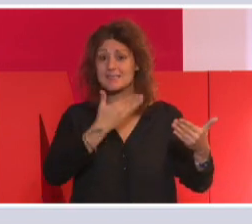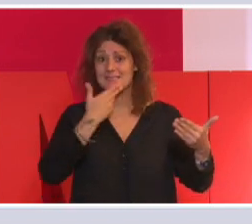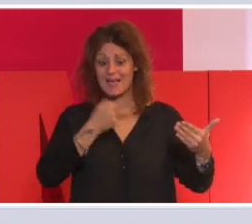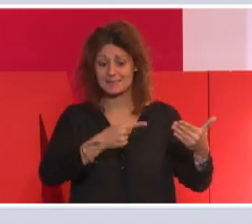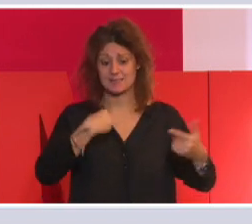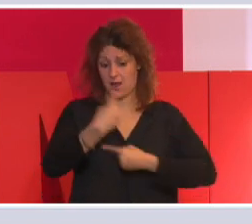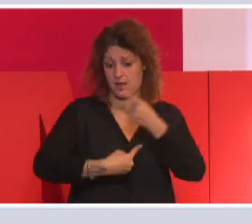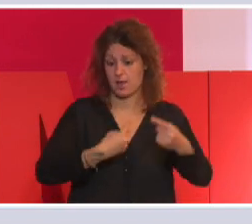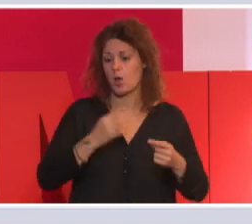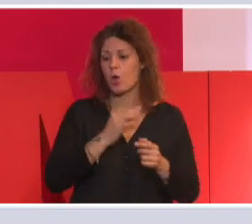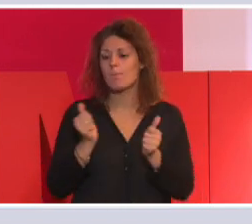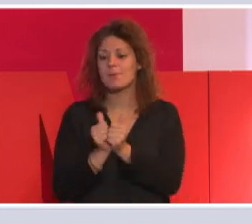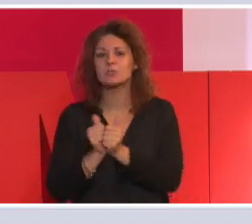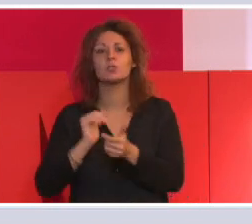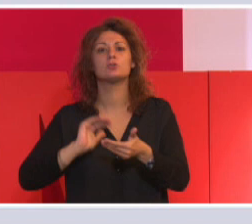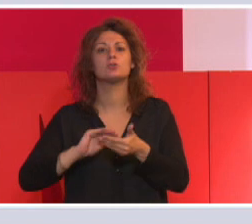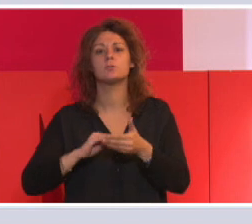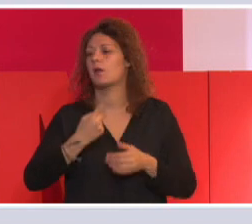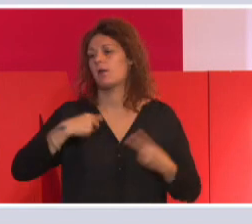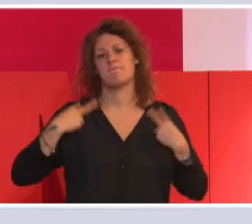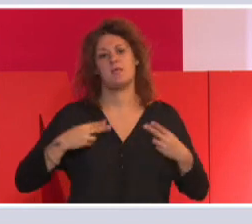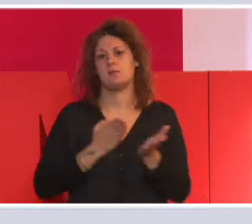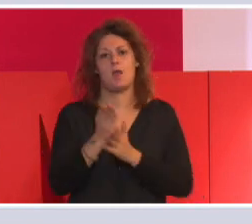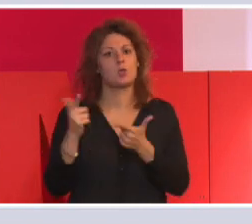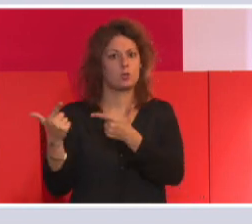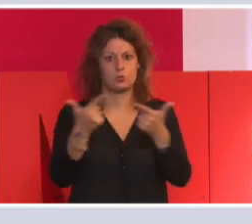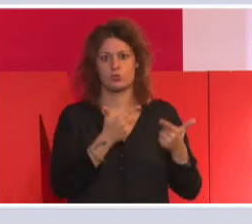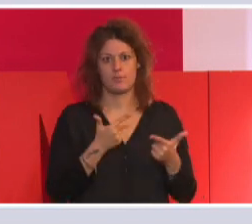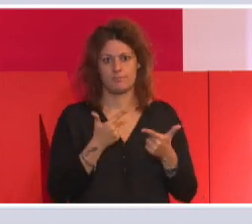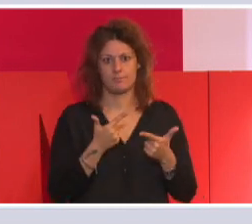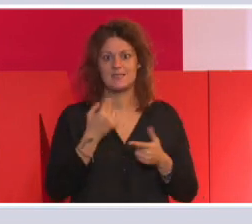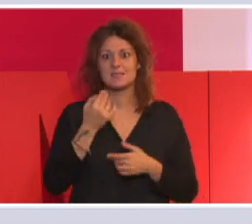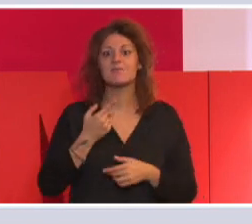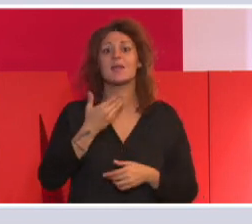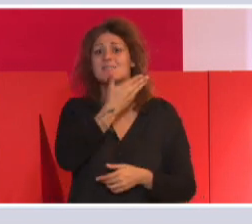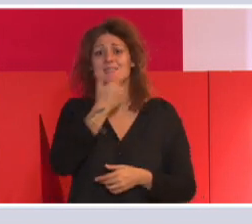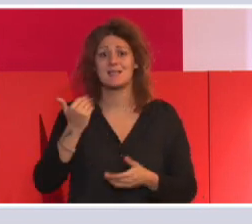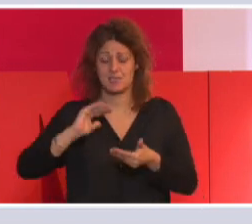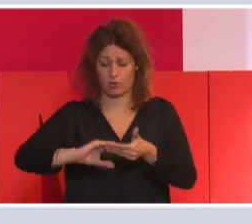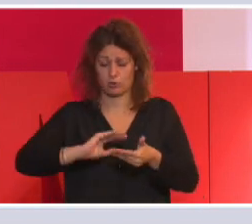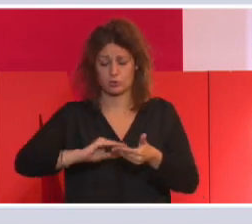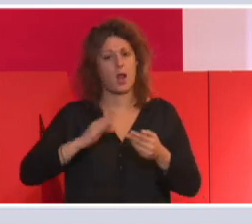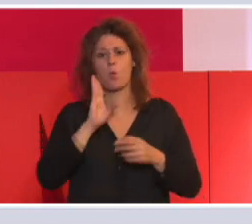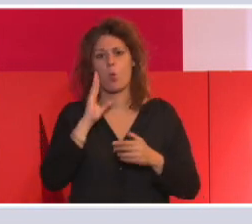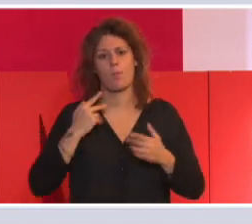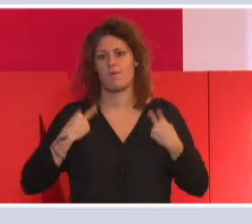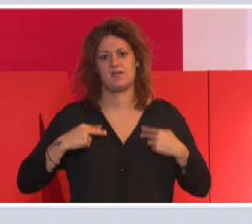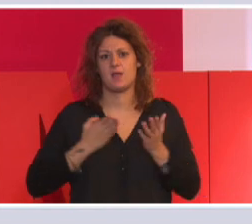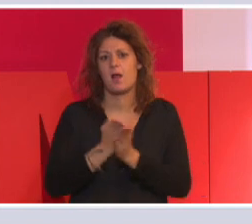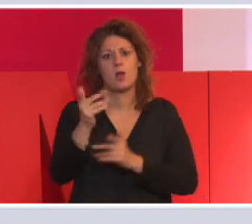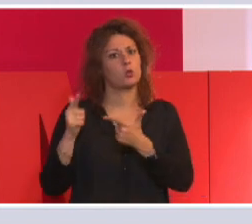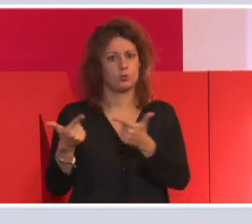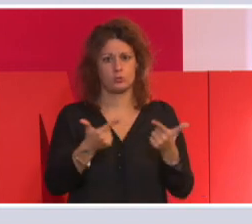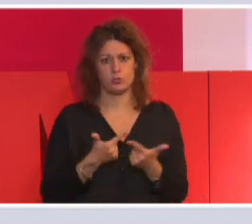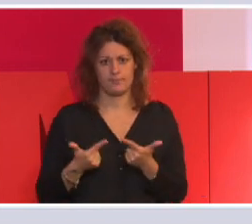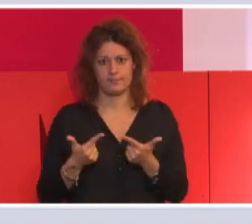la nostra struttura sociale è diventata proprio ontologica nella nostra definizione di uomo abbiamo una struttura sociale che ci